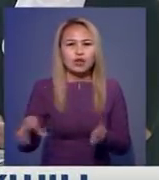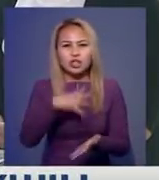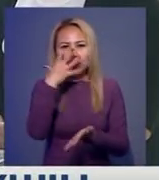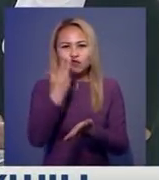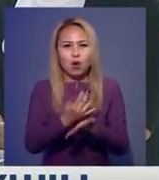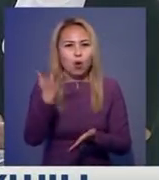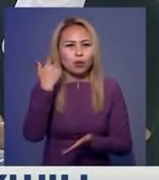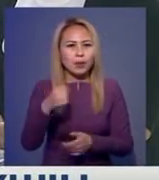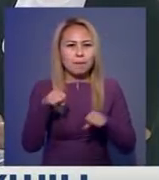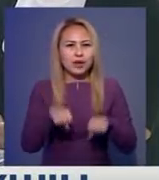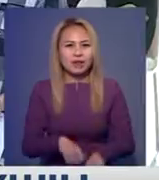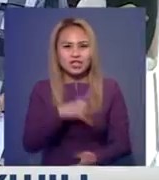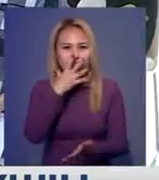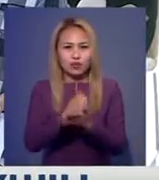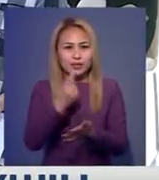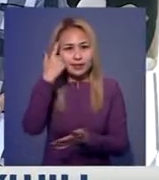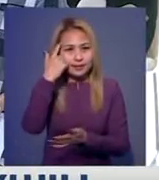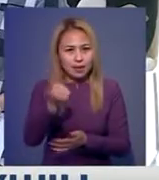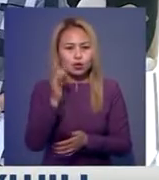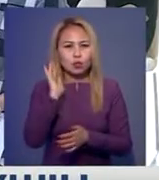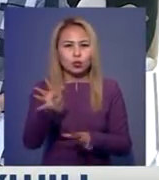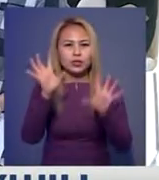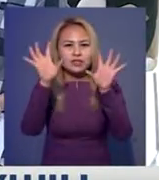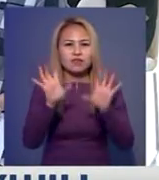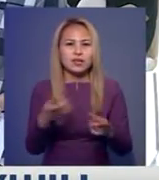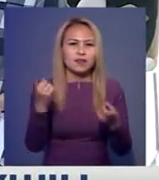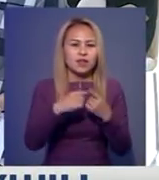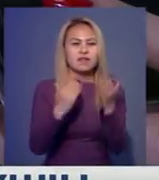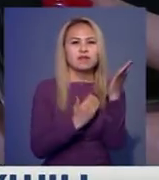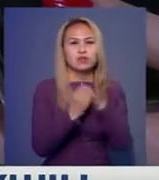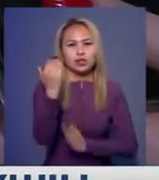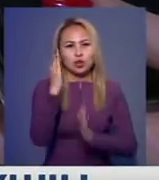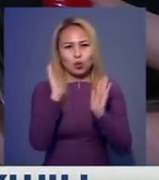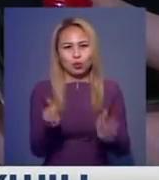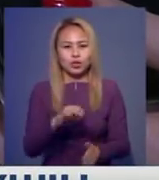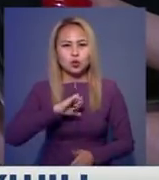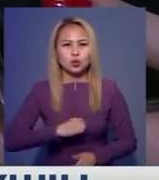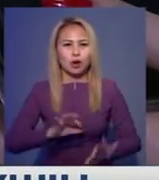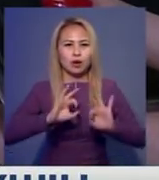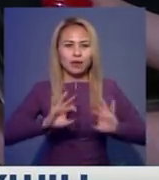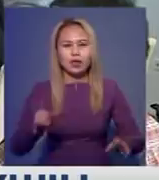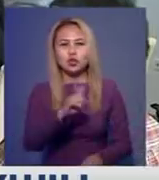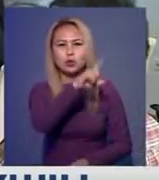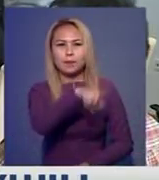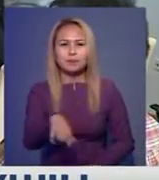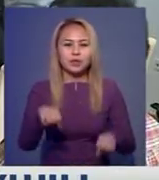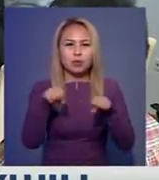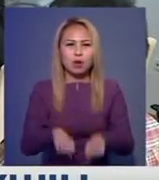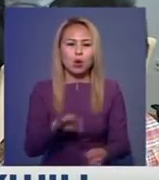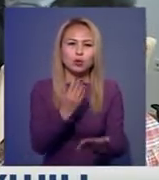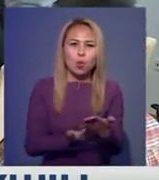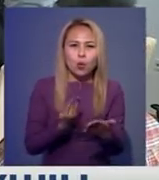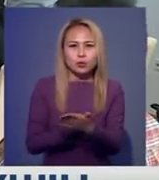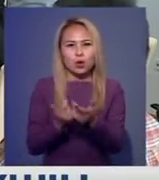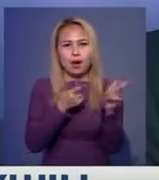жақсы білген жағдайда сайлау конституциялық талаптарға сай жоғары деңгейде өтеді. Заңгерлер жұртшылыққа құқықтық кеңес беруге